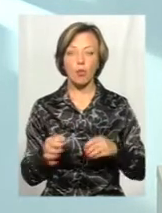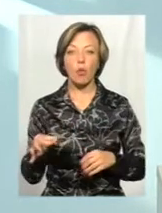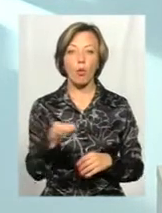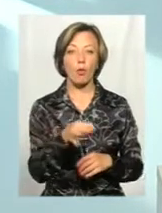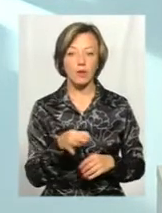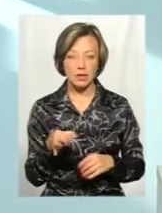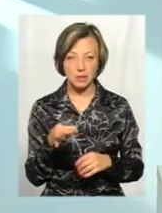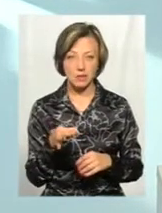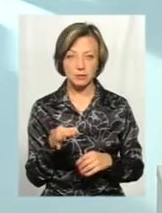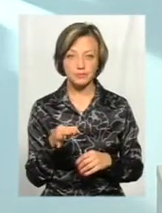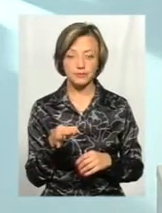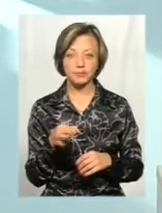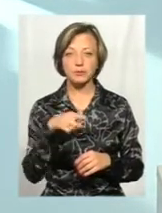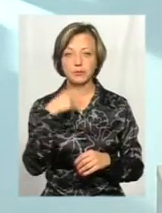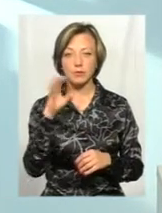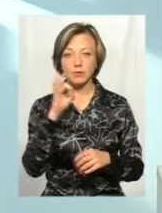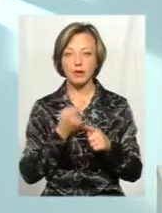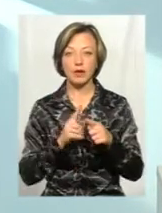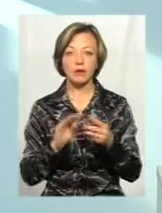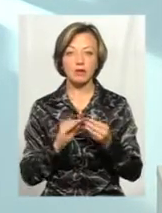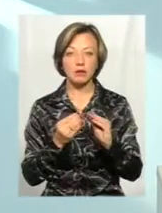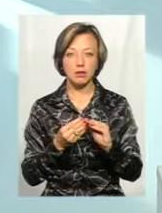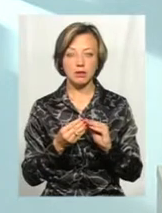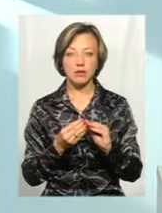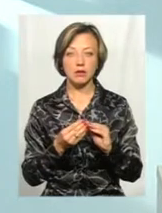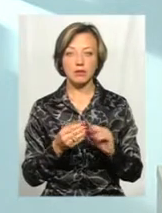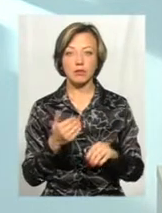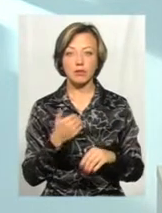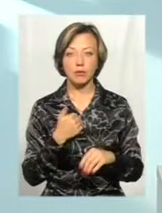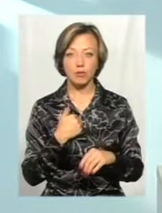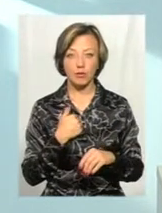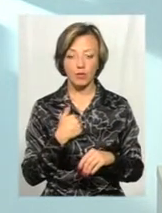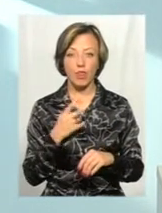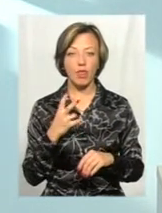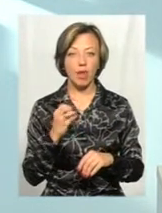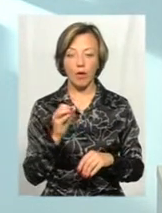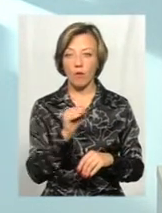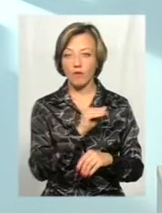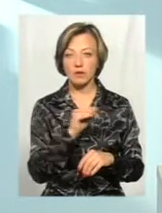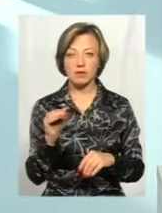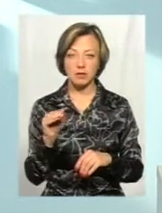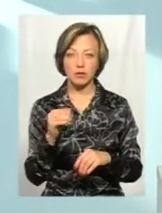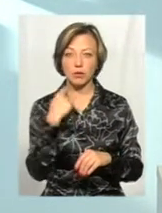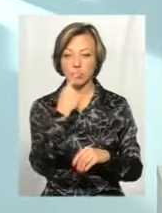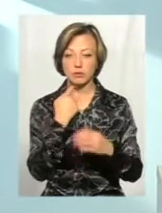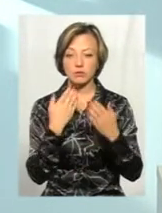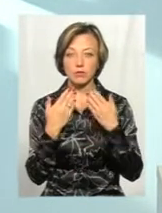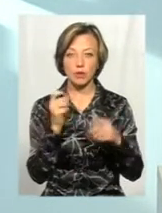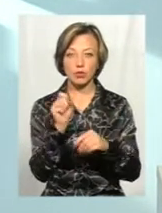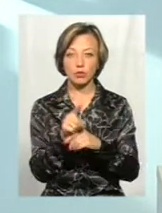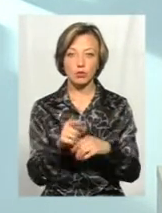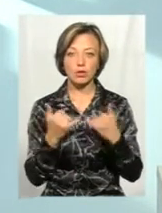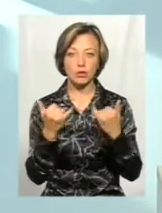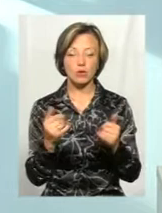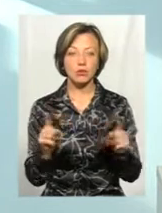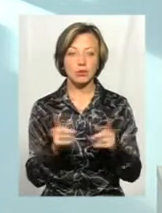області. Говорили про цю проблематику, мною було вже в неофіційній формі також в усній бесіді дано доручення для